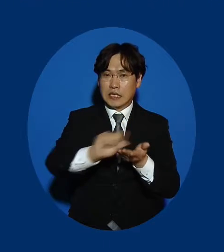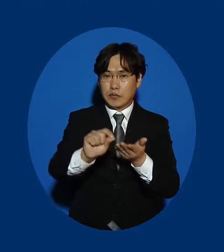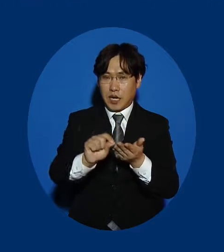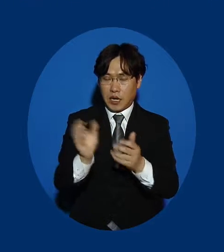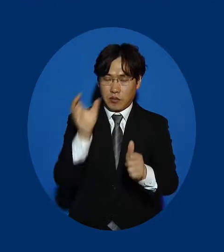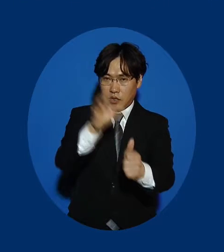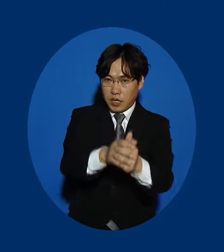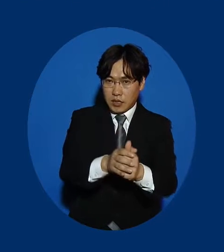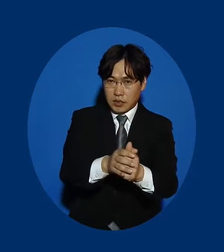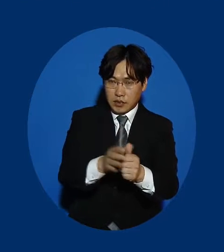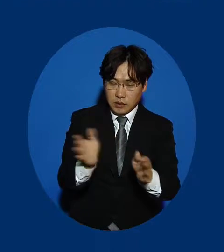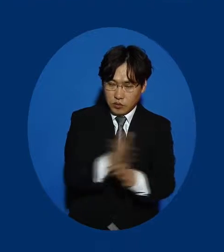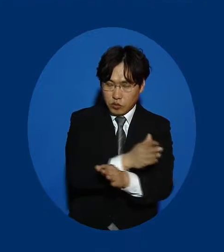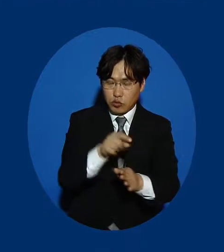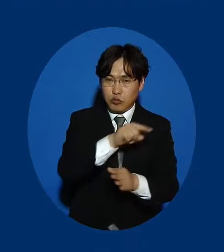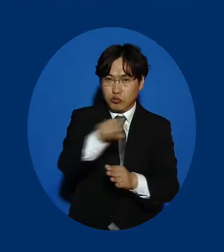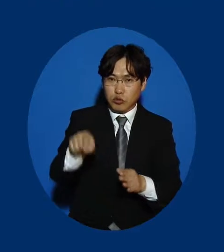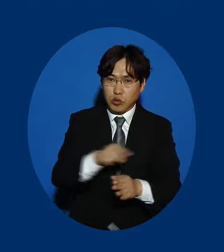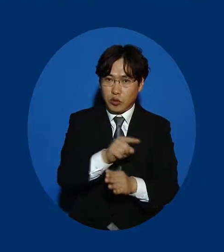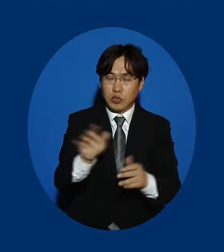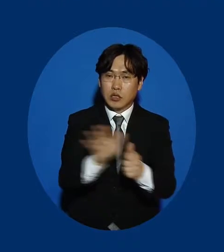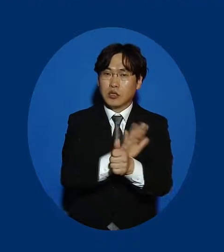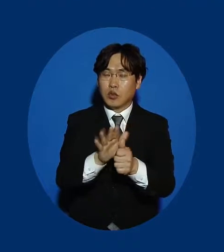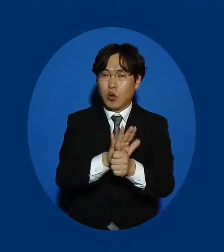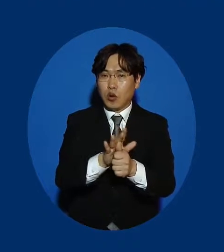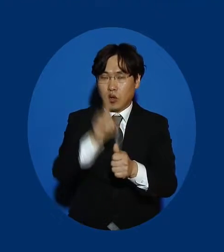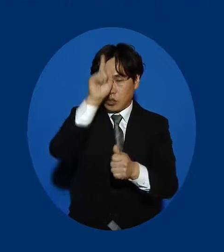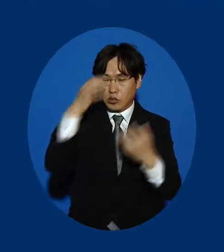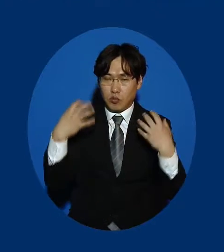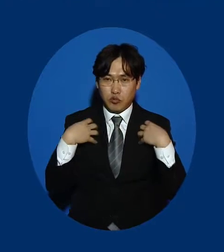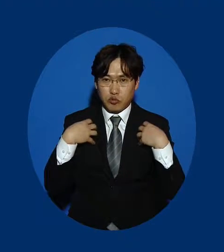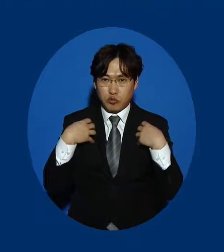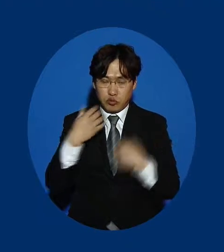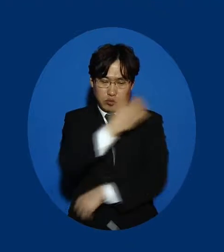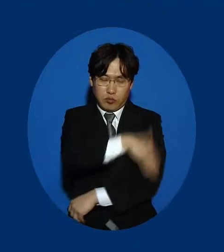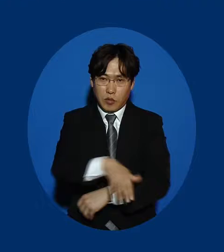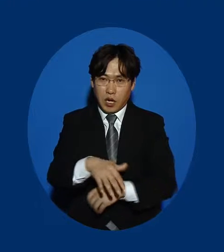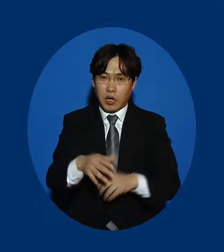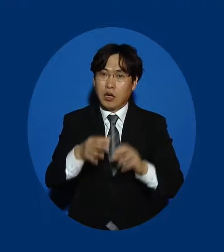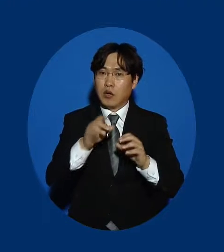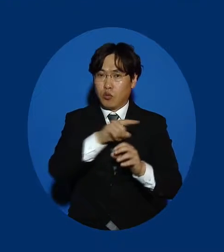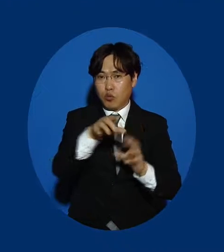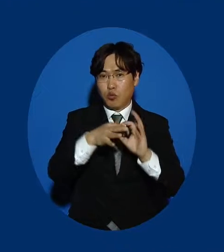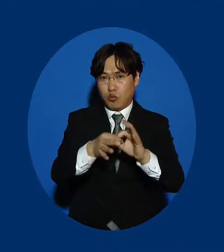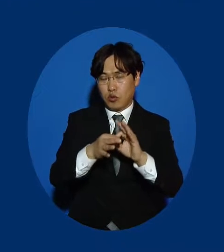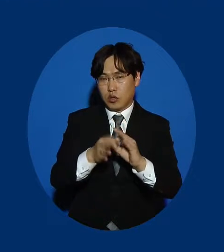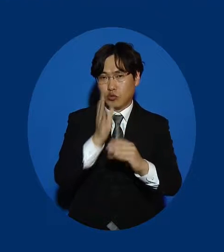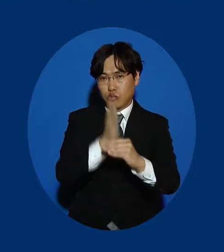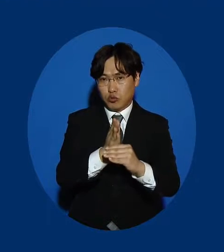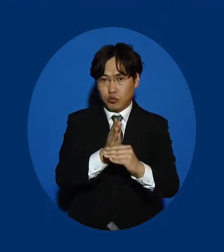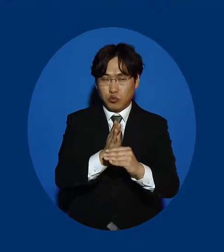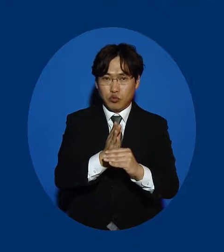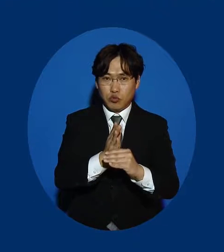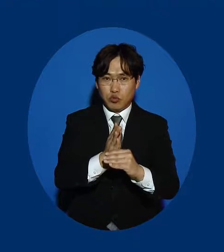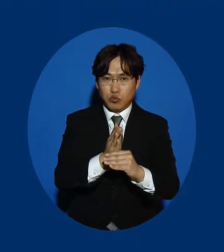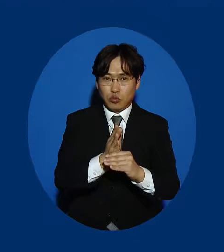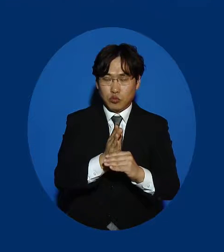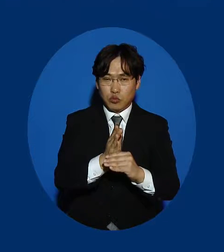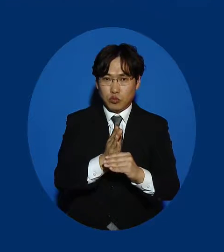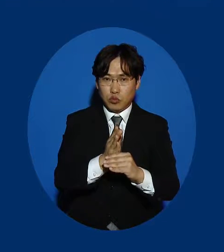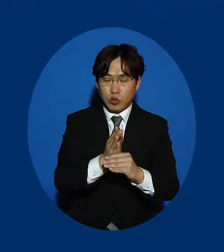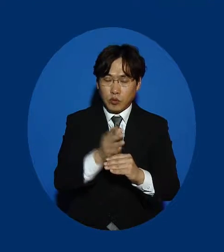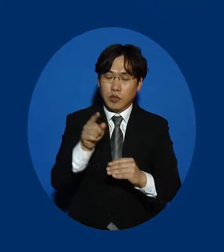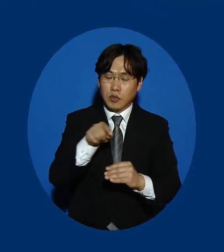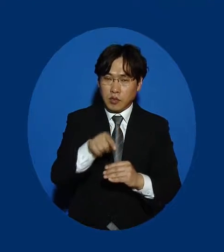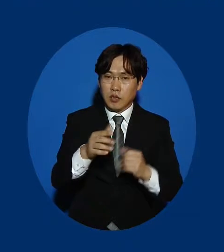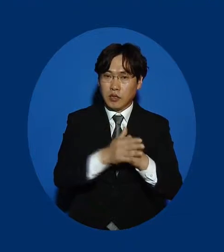지원을 받지 않는 상태거든요. 근데 그 활동보조 서비스는 정부 재원 플러스